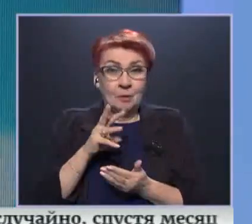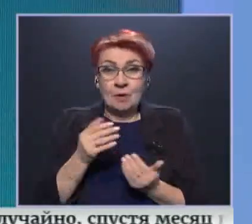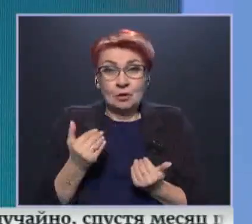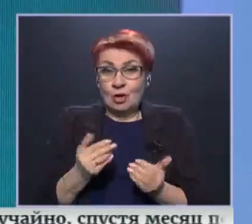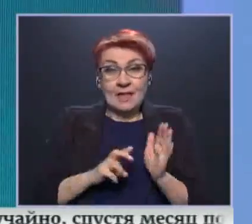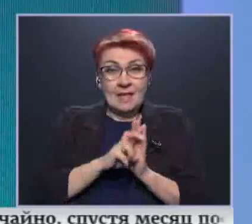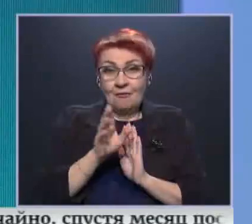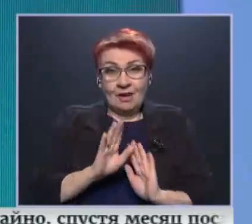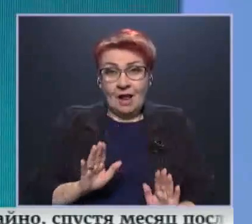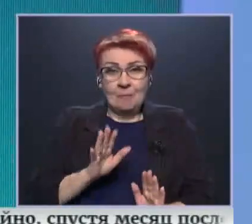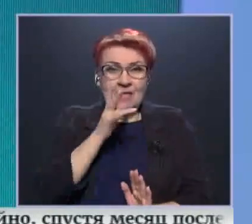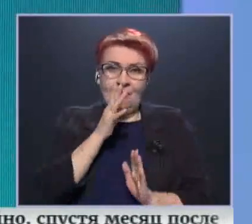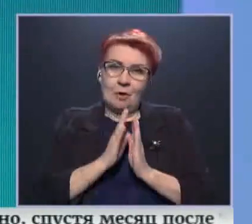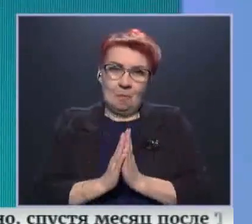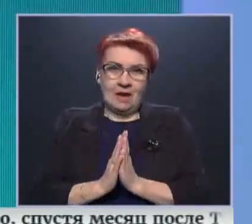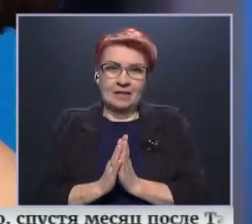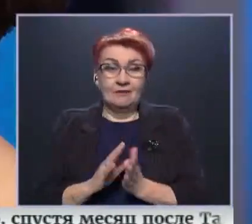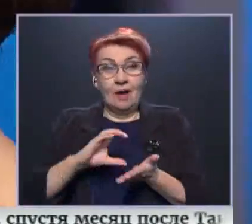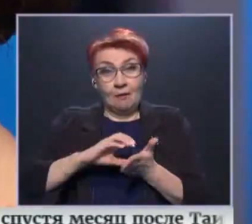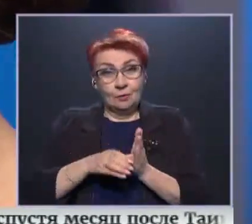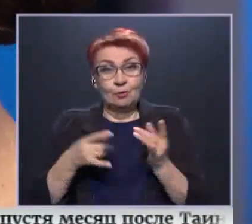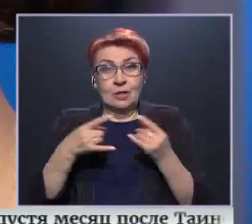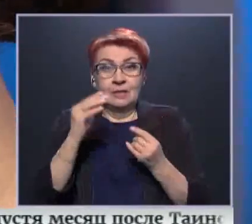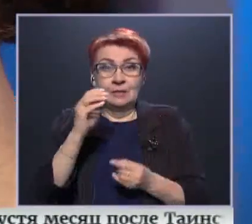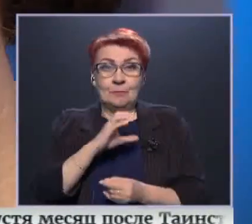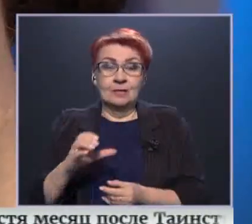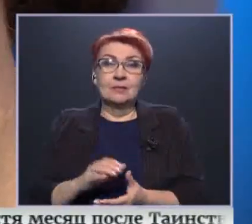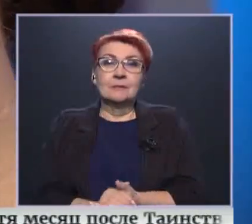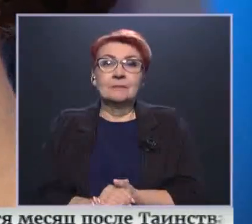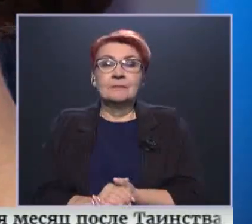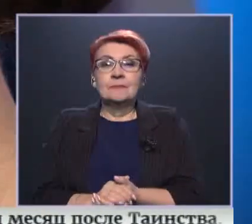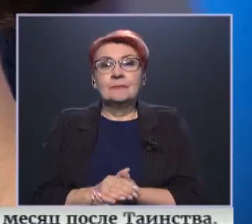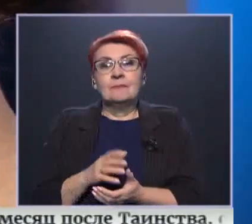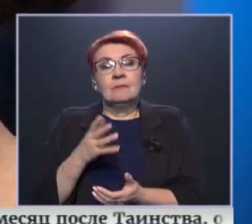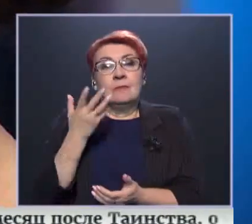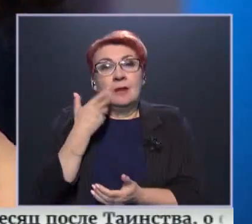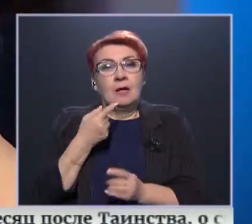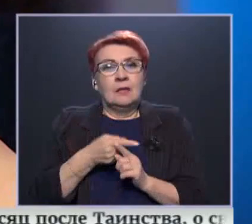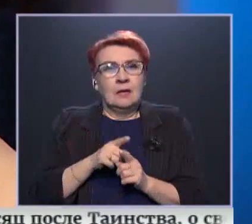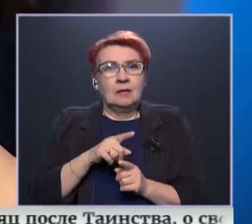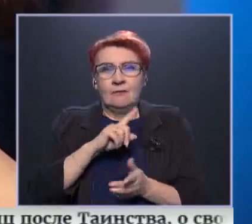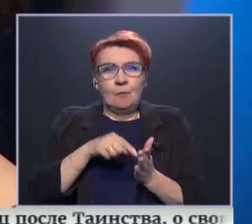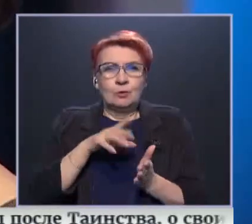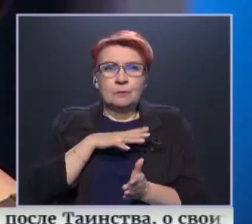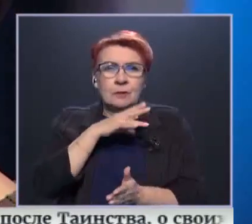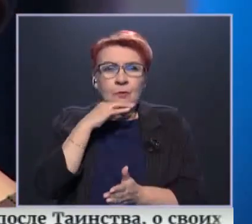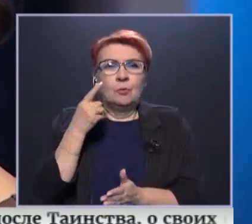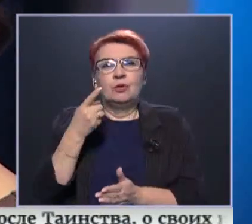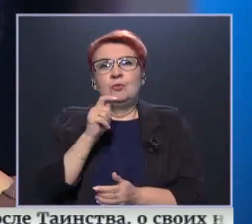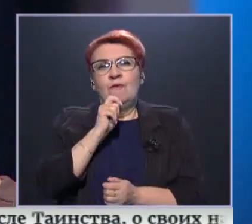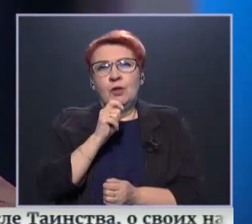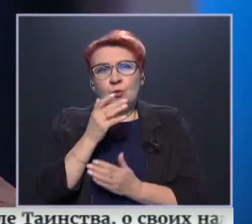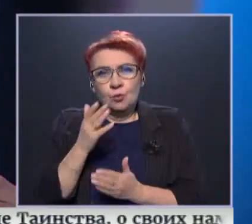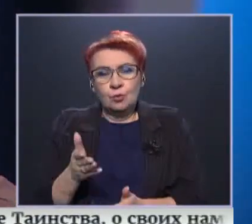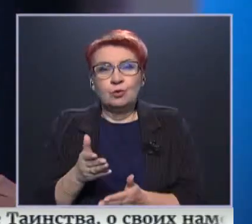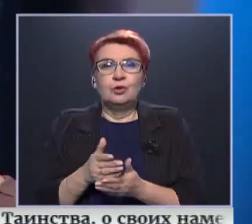время молитвы. Был какой-то такой интересный момент, когда эти вопросы сыпались постоянно по поводу того, почему ведущий канал «Спас», знаете,